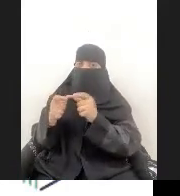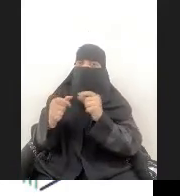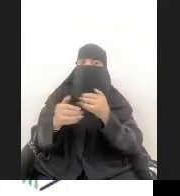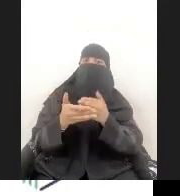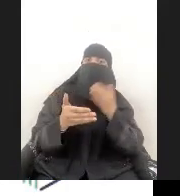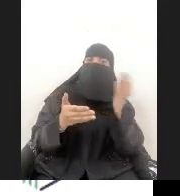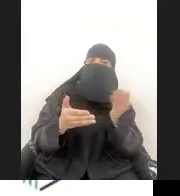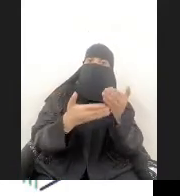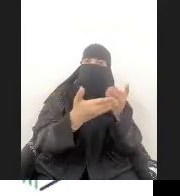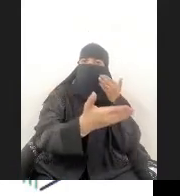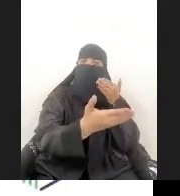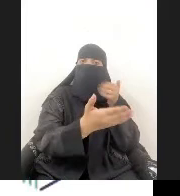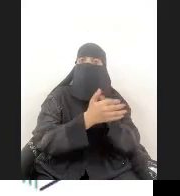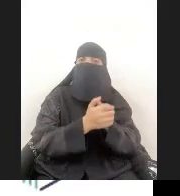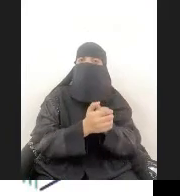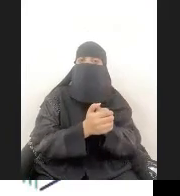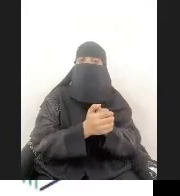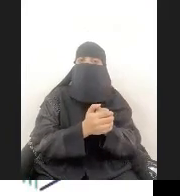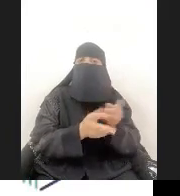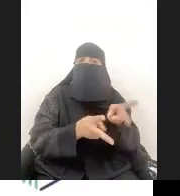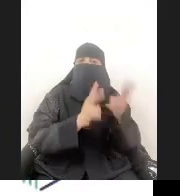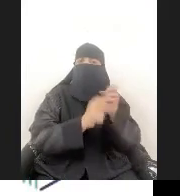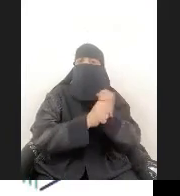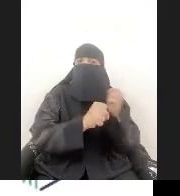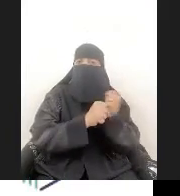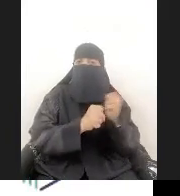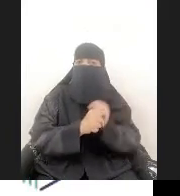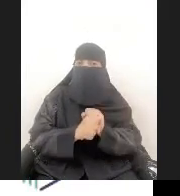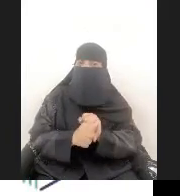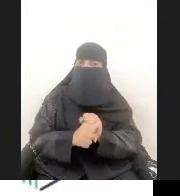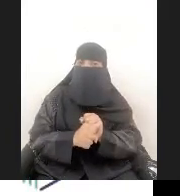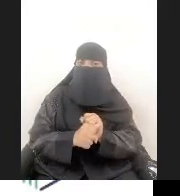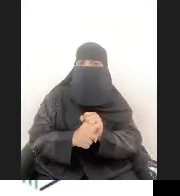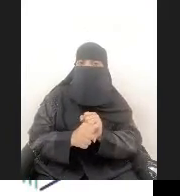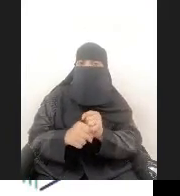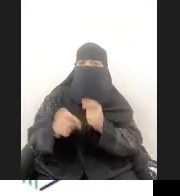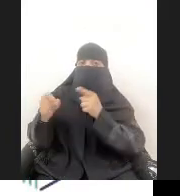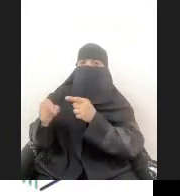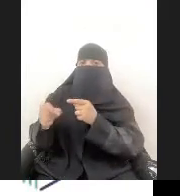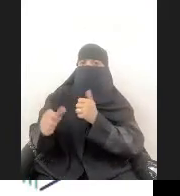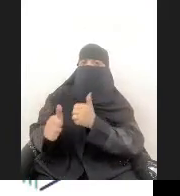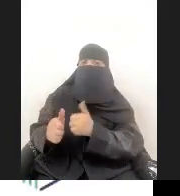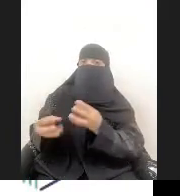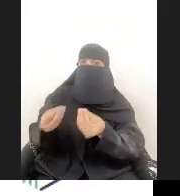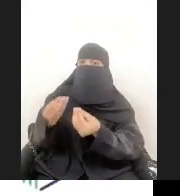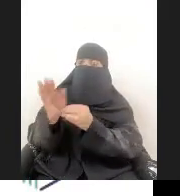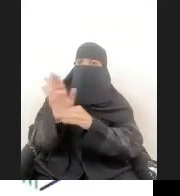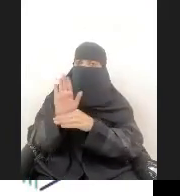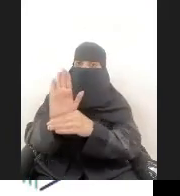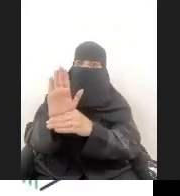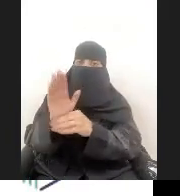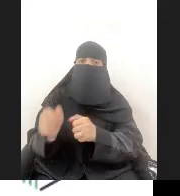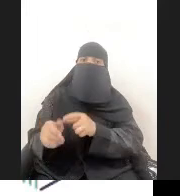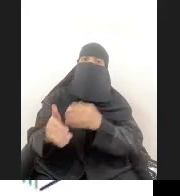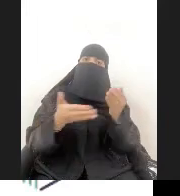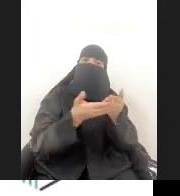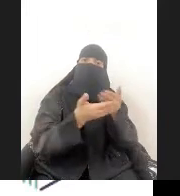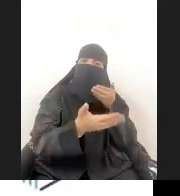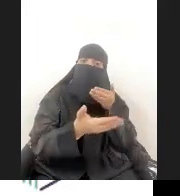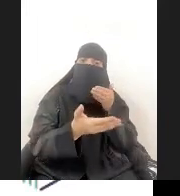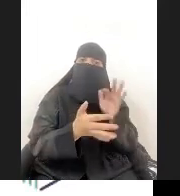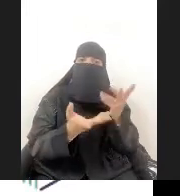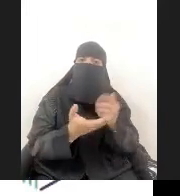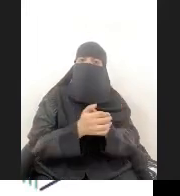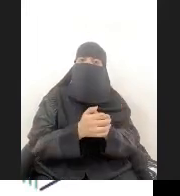يكون فيه خطوات وإجراءات، يعني ما بروح أشرح حديث يعني نبوي شريف وهو يتعامل معه بصريا ويقرأ أشرحها بالفيديو